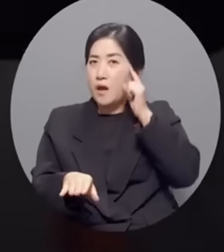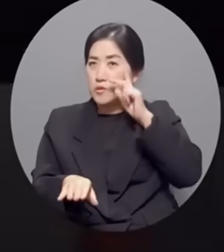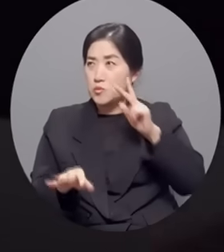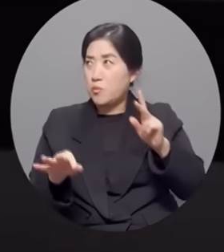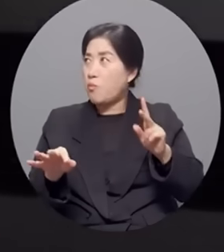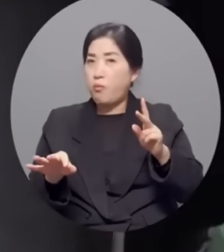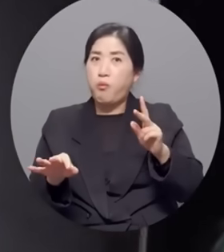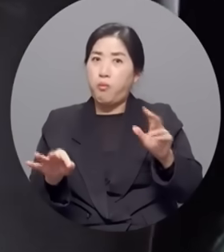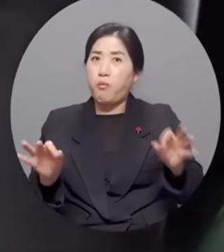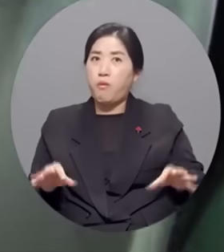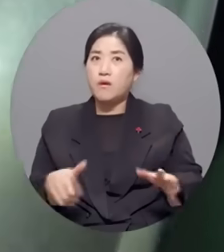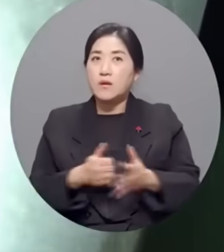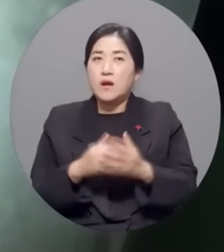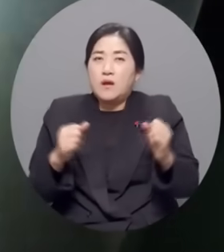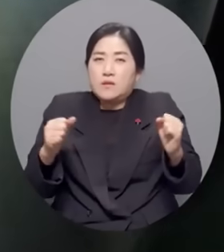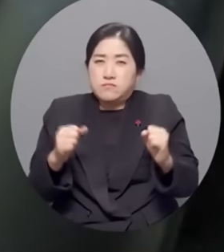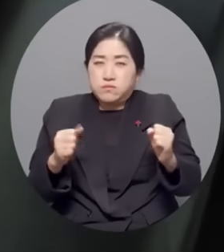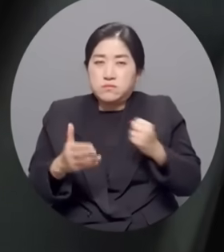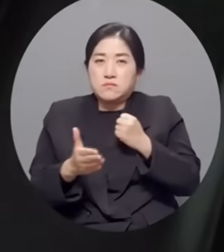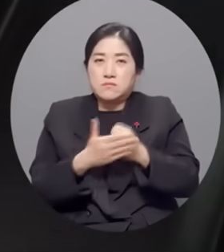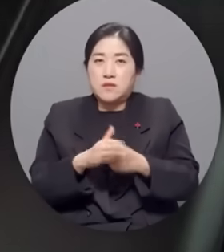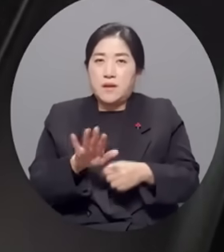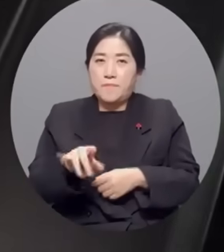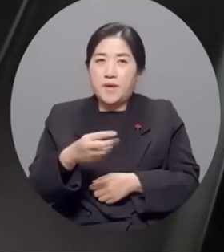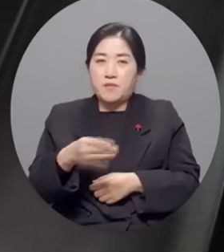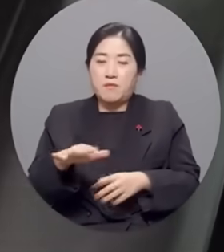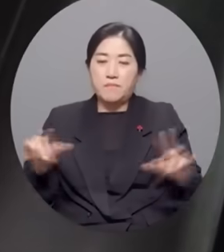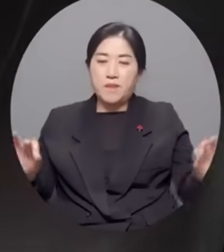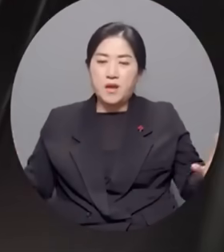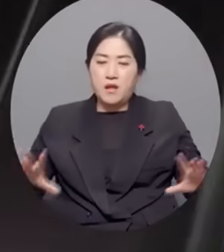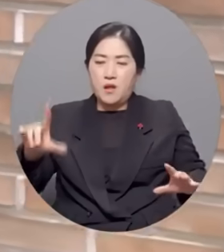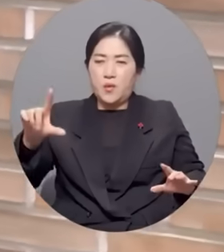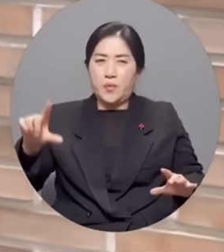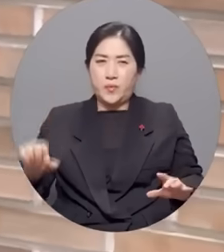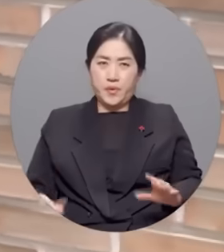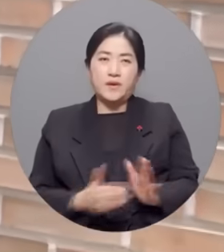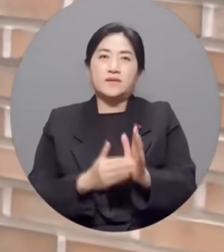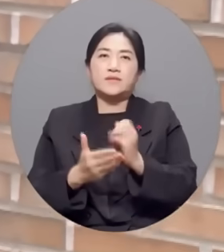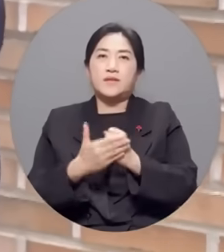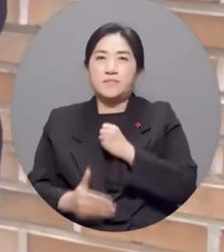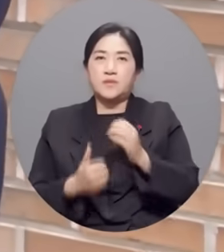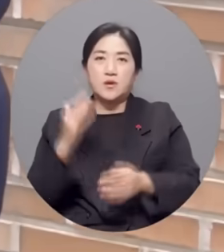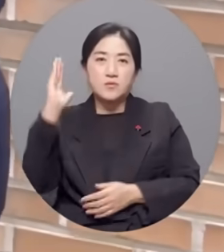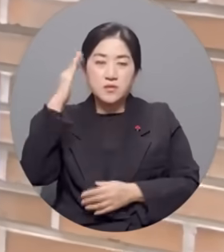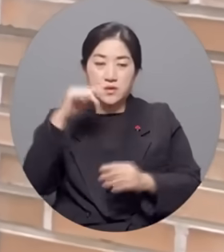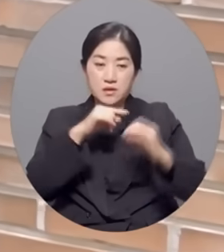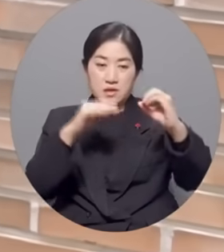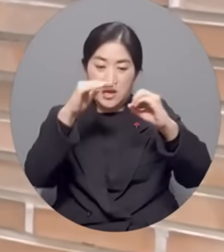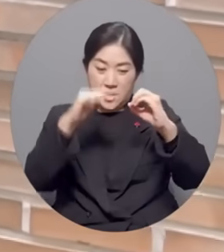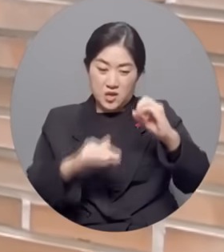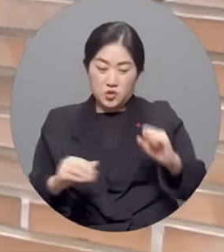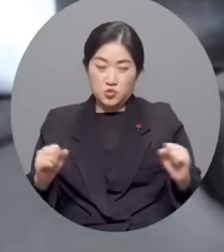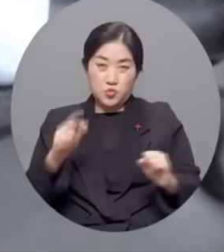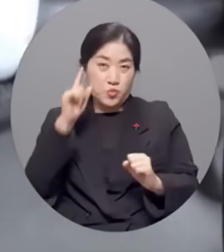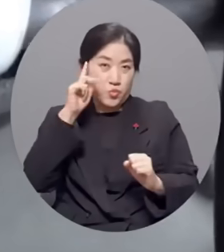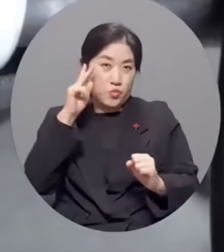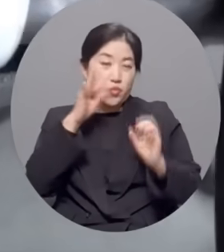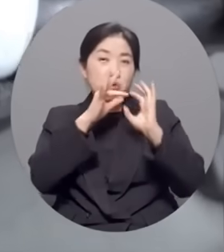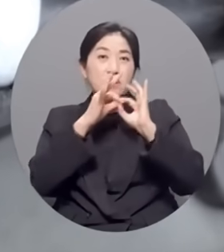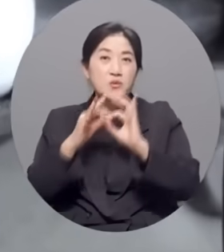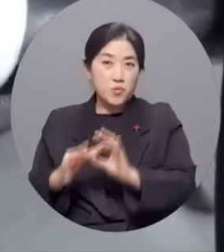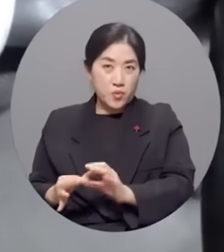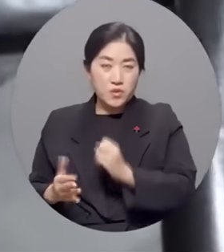되지 않았지만 추운 날씨 탓에 배터리가 빨리 방전된 겁니다. 최근 영하권 날씨가 며칠째